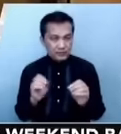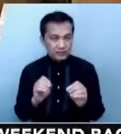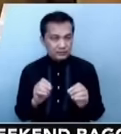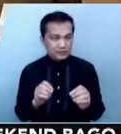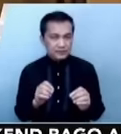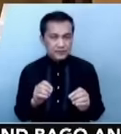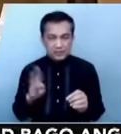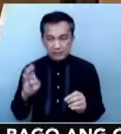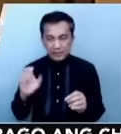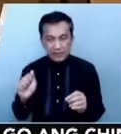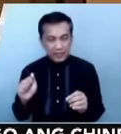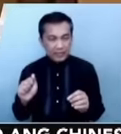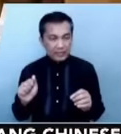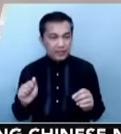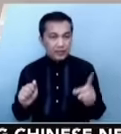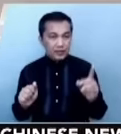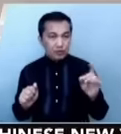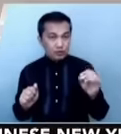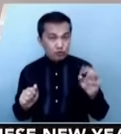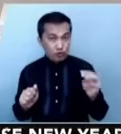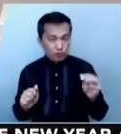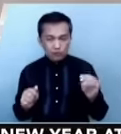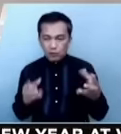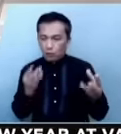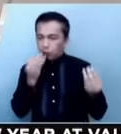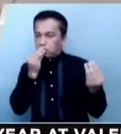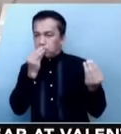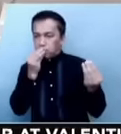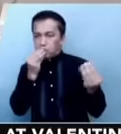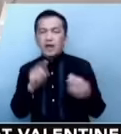at Dominic tungkol sa totoong estado